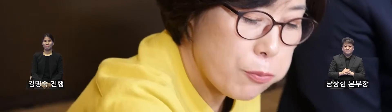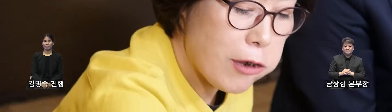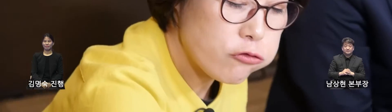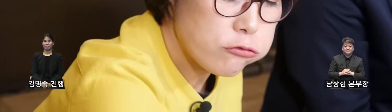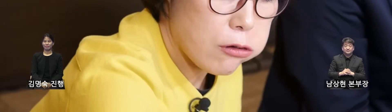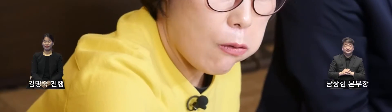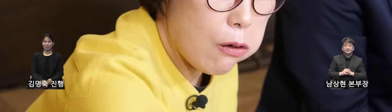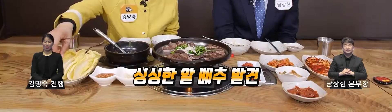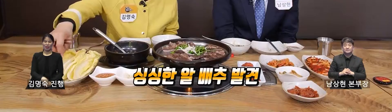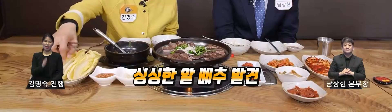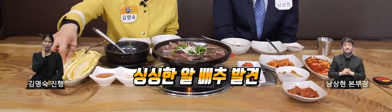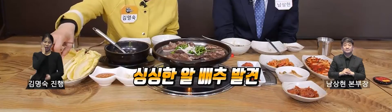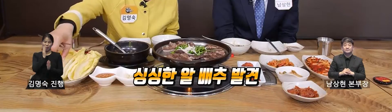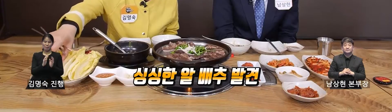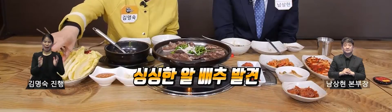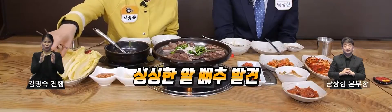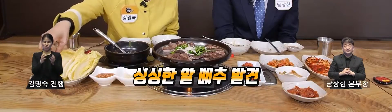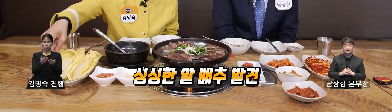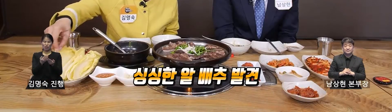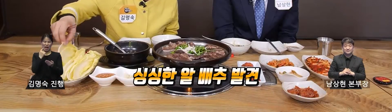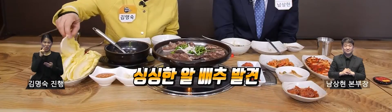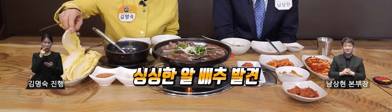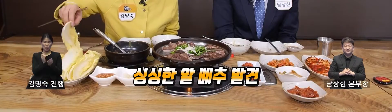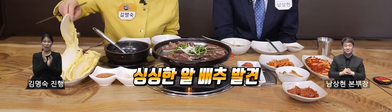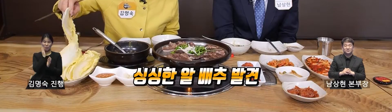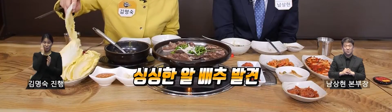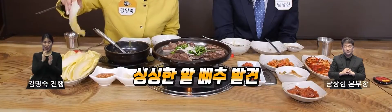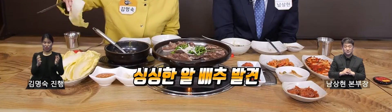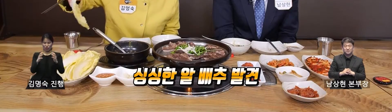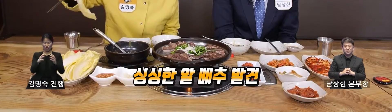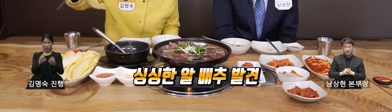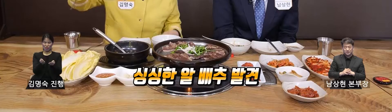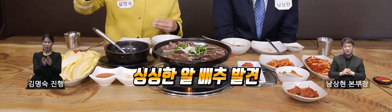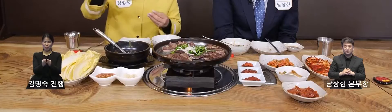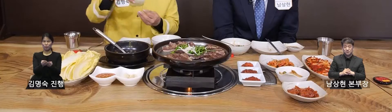쌈도 주셔서 배추, 알배추.